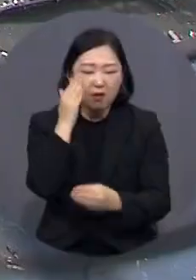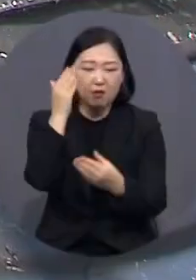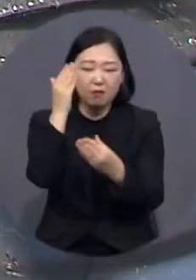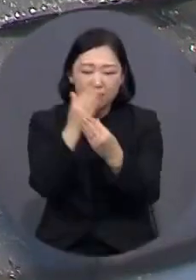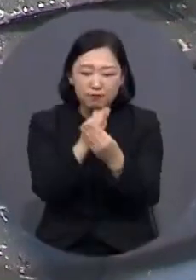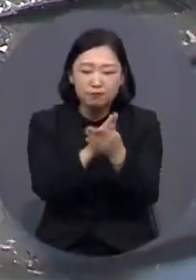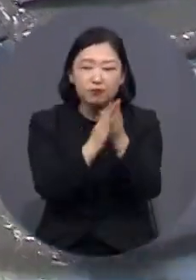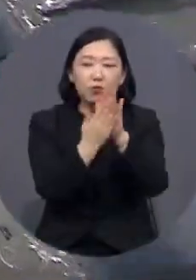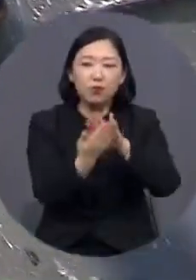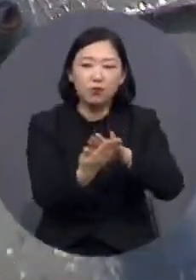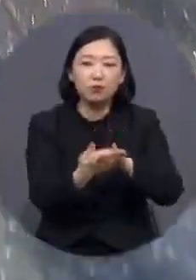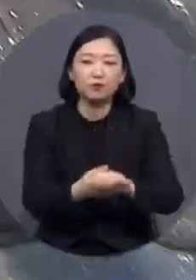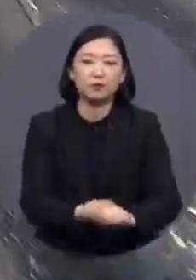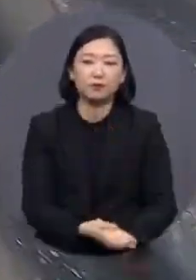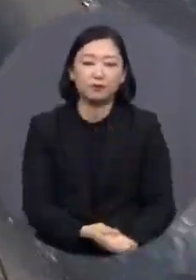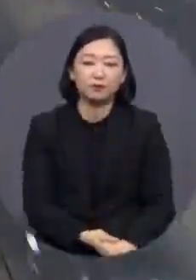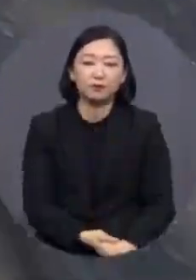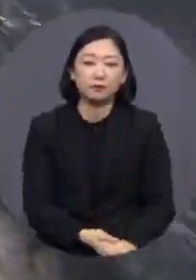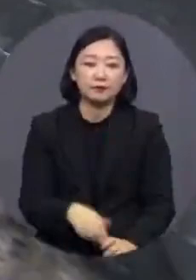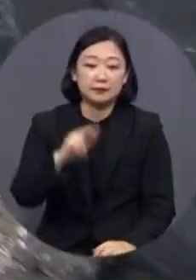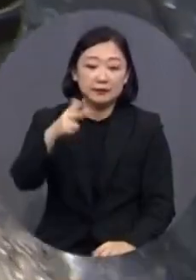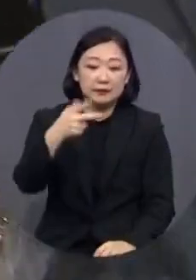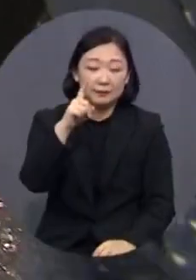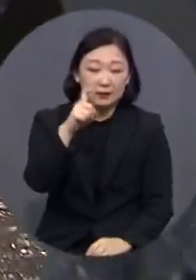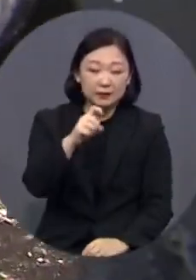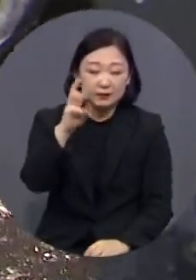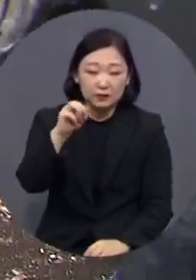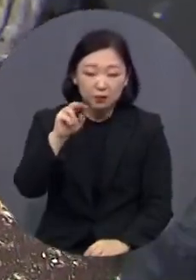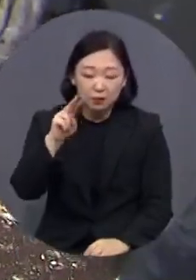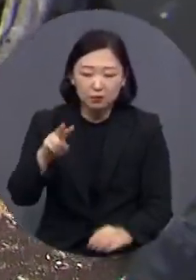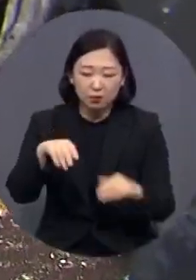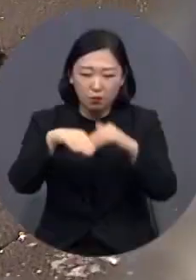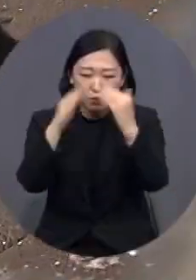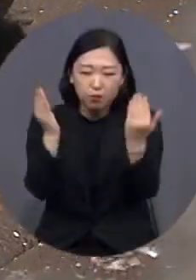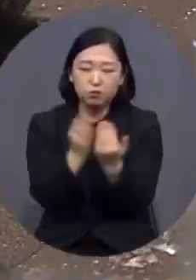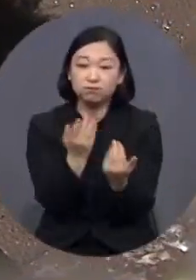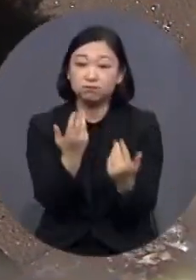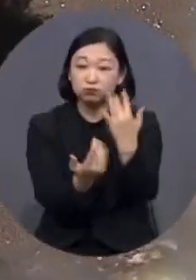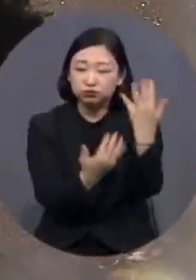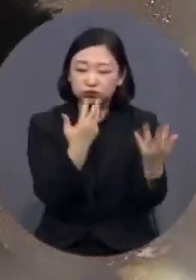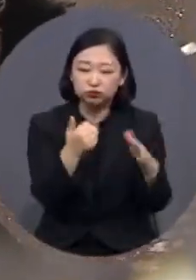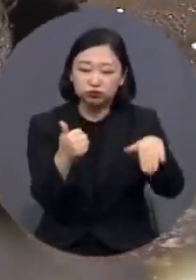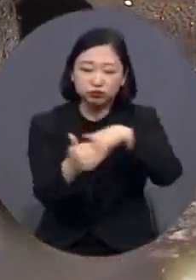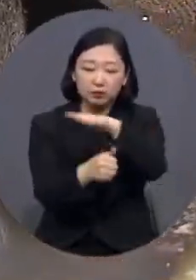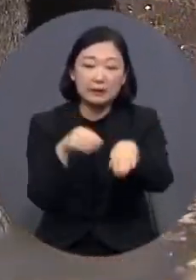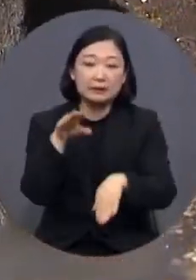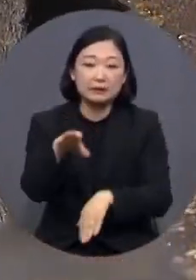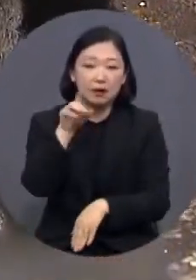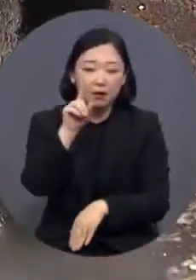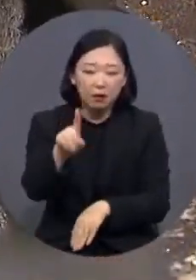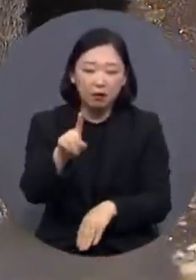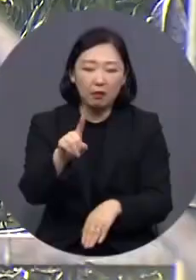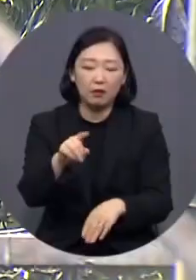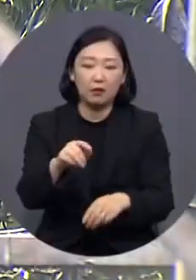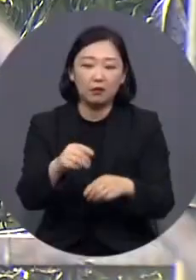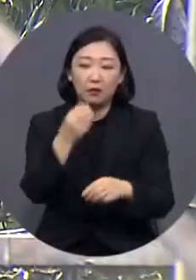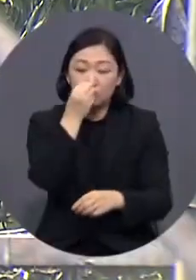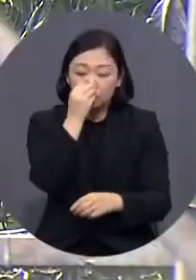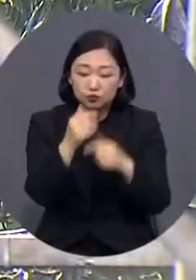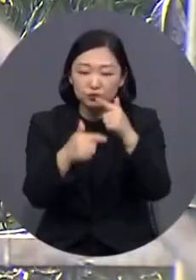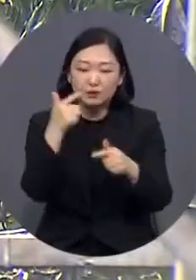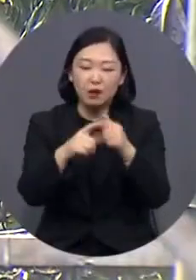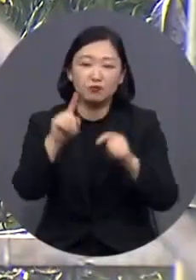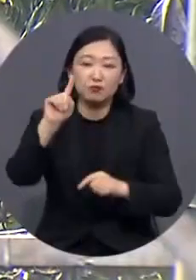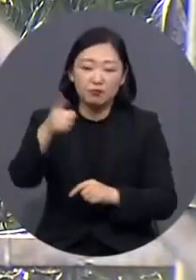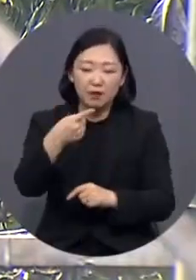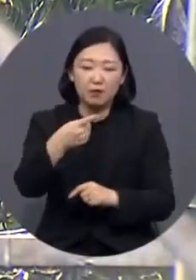변해버렸습니다. 이 불로 710제곱미터의 비닐하우스가 모두 탔고 주변에 있던 차량 한 대와 100여 그루의 감귤까지